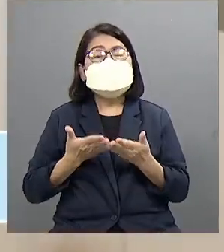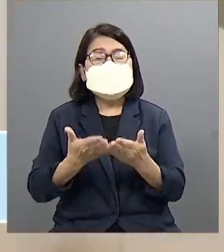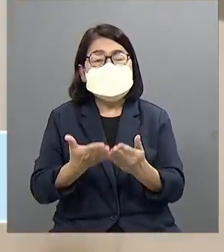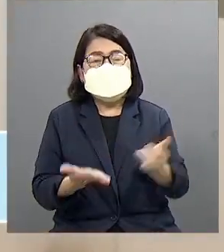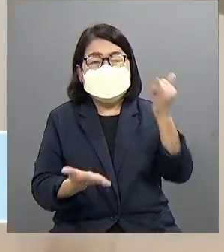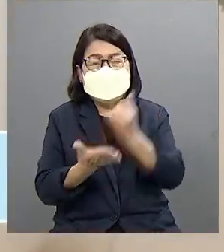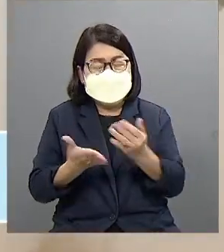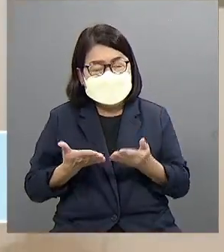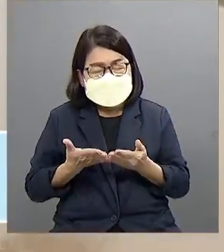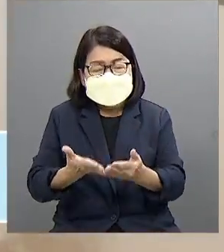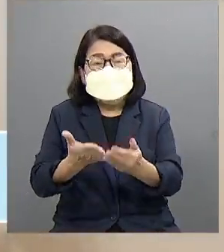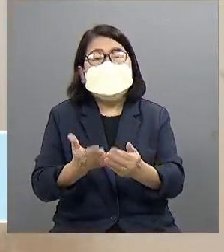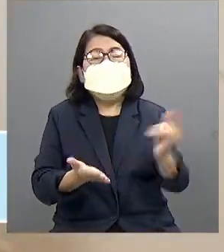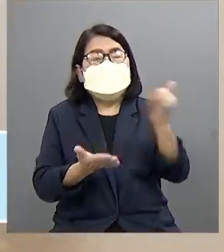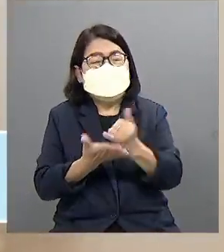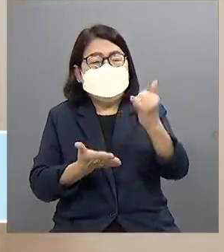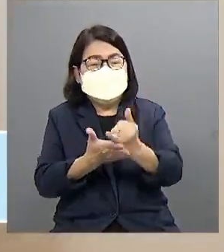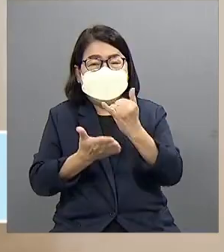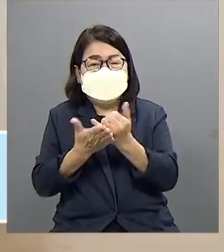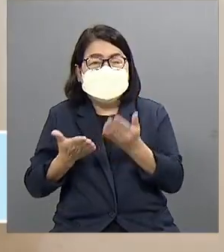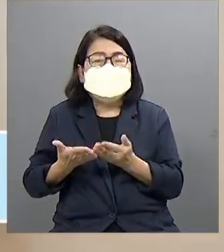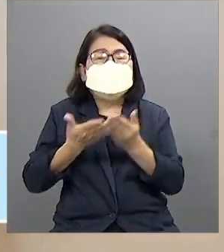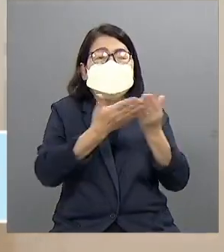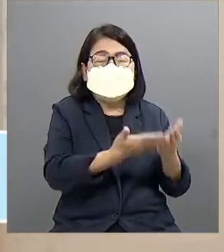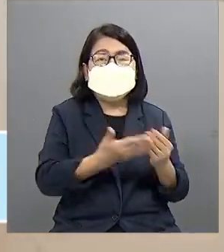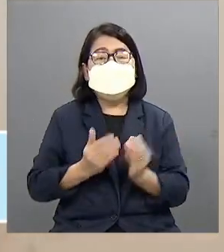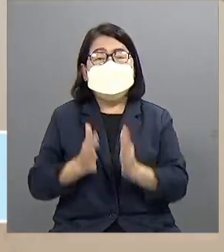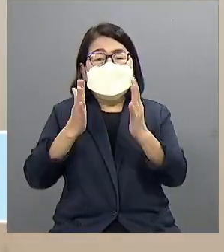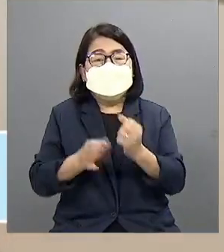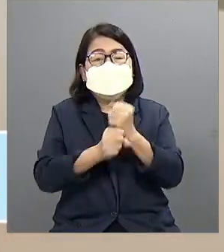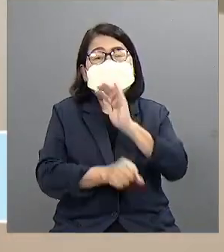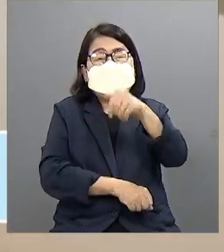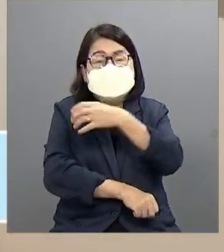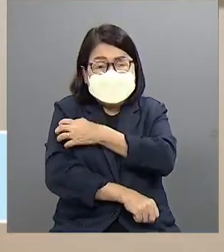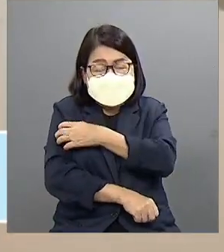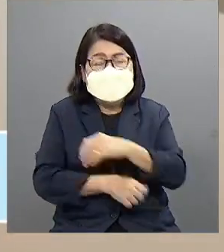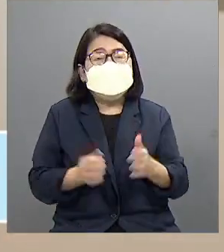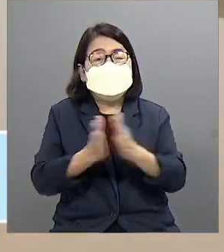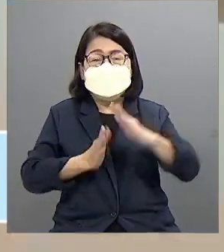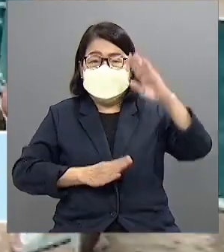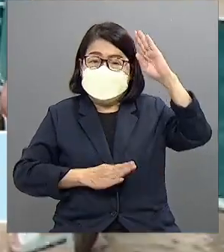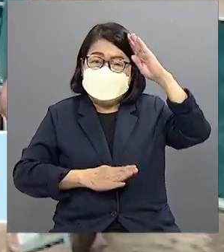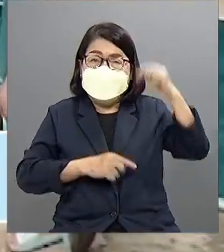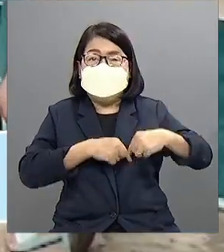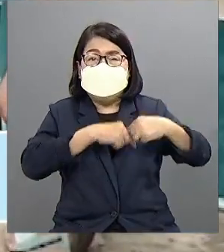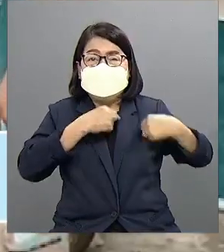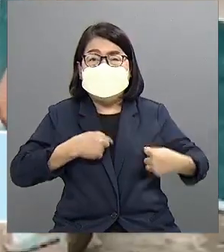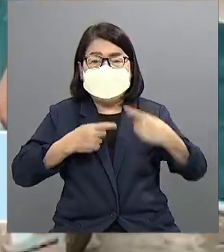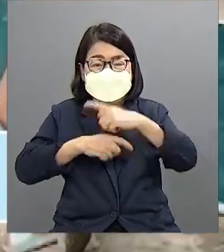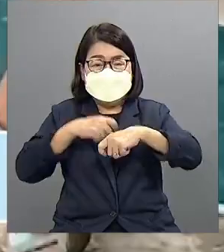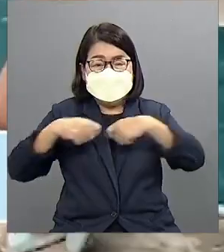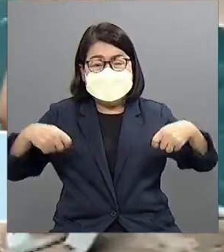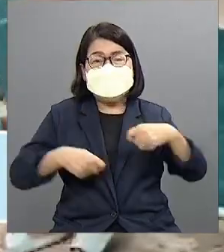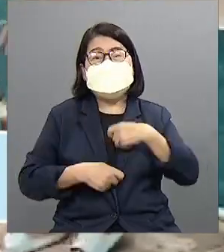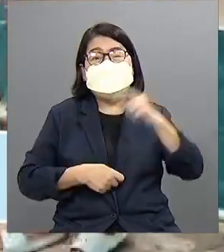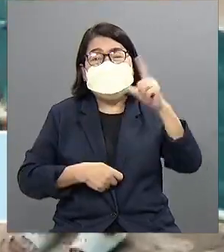อพยพชาวบ้านกันค่ะเจ้าหน้าที่จากเทศบาลตำบลด่านเกวียนพร้อมด้วยหน่วยทหารจิตอาสาจากกองทัพภาคที่2ลงพื้น